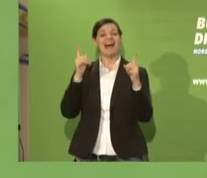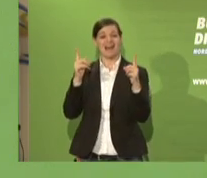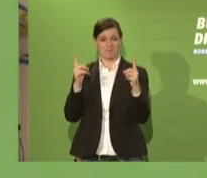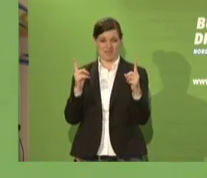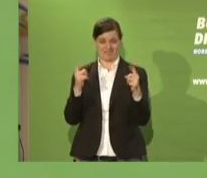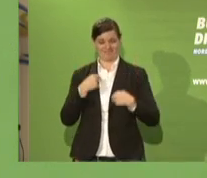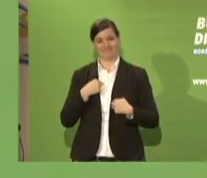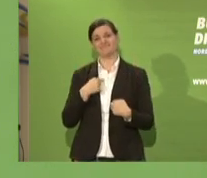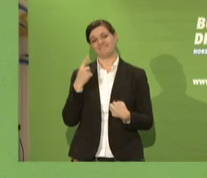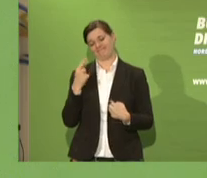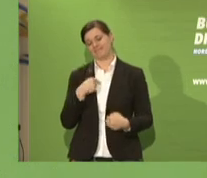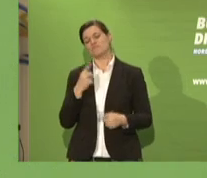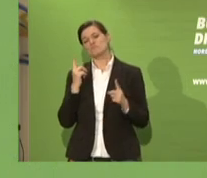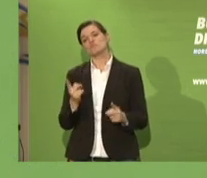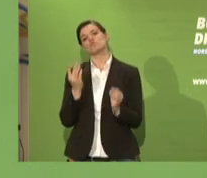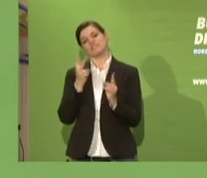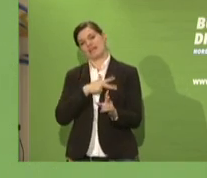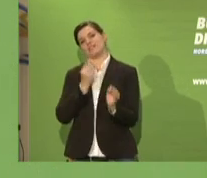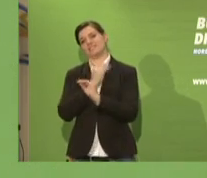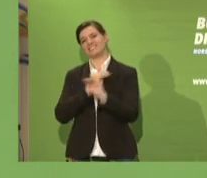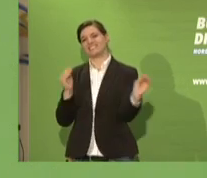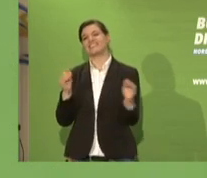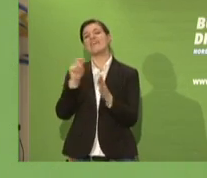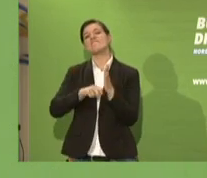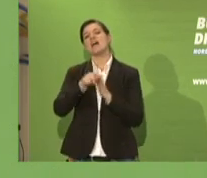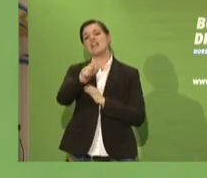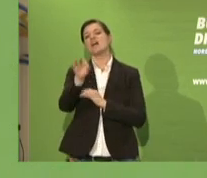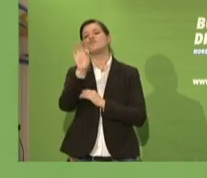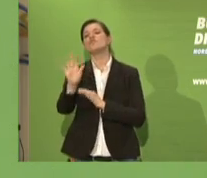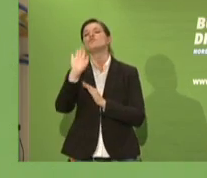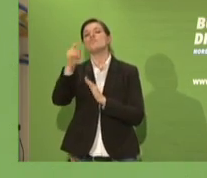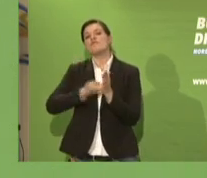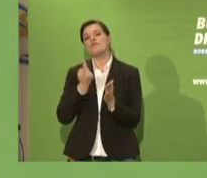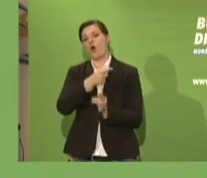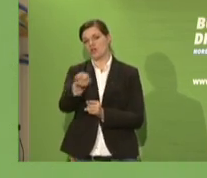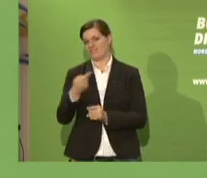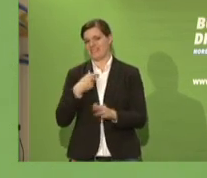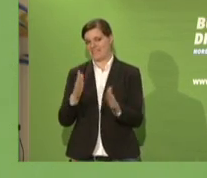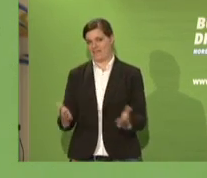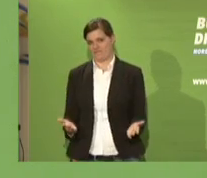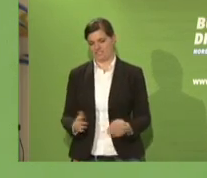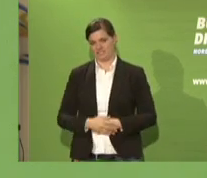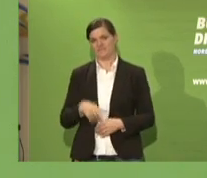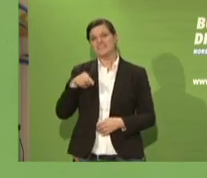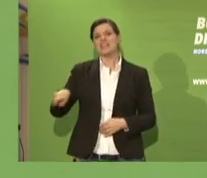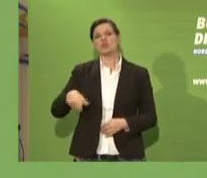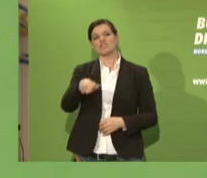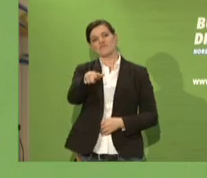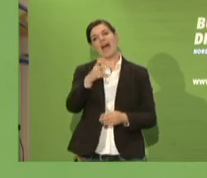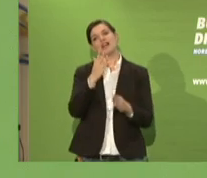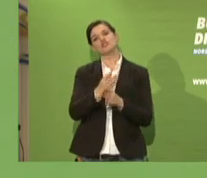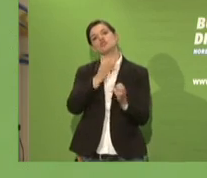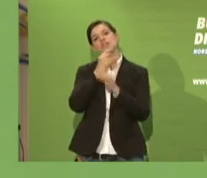warne davor, wir dürfen unsere Wählerinnen und Wähler auch nicht überfordern. Und für uns aus Nordrhein-Westfalen steht doch ganz klar